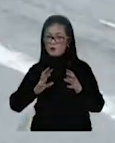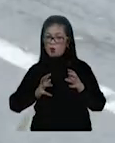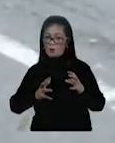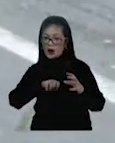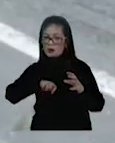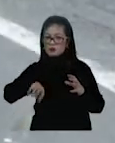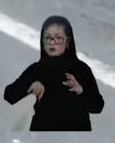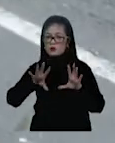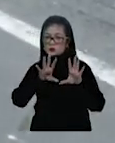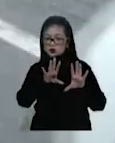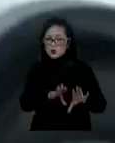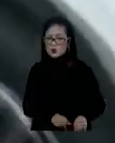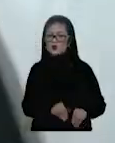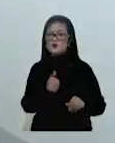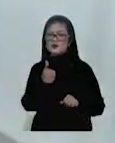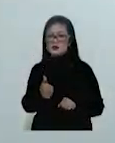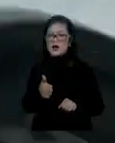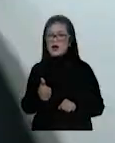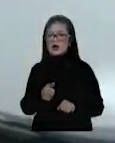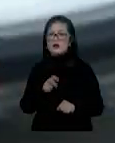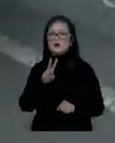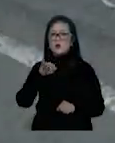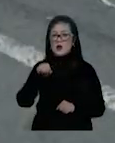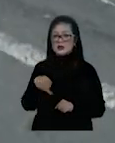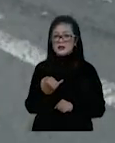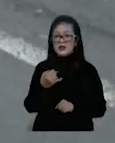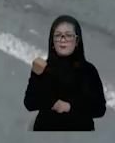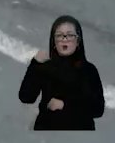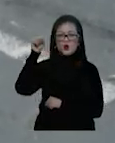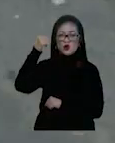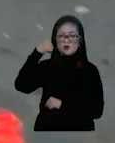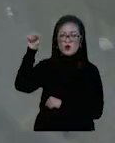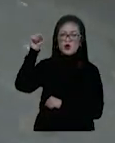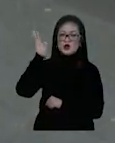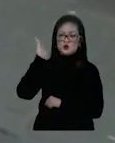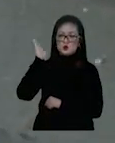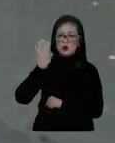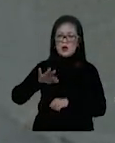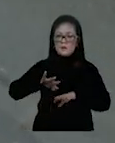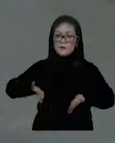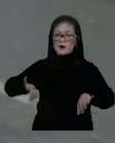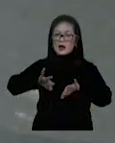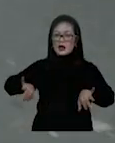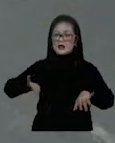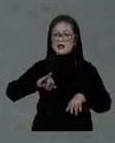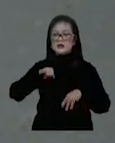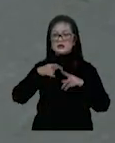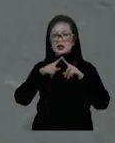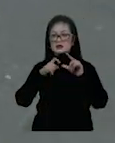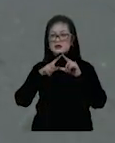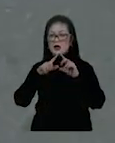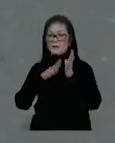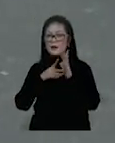selesai. Setelah 2 jam melakukan aksi protes, warga akhirnya membuka blokade jalan setelah Jasa Marga berjanji memberikan